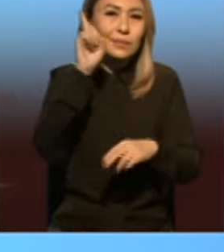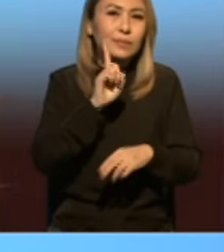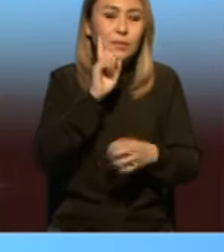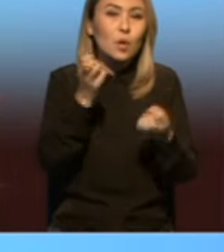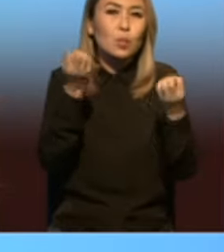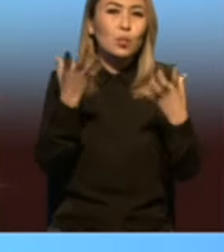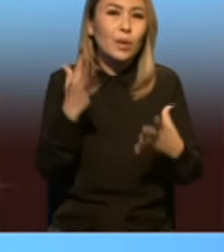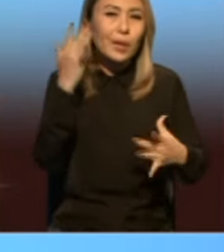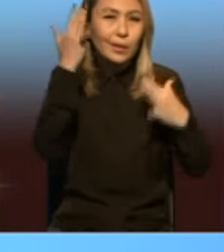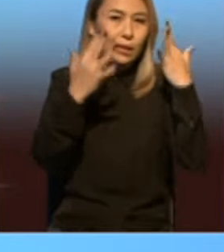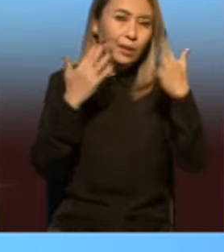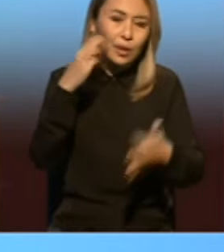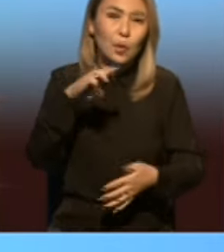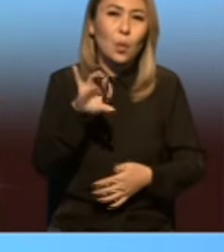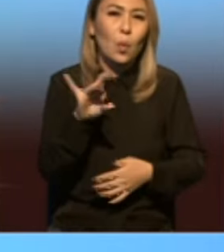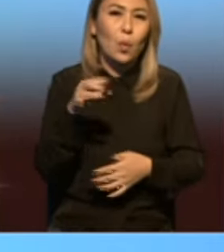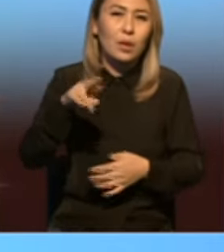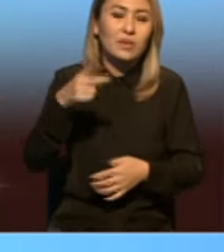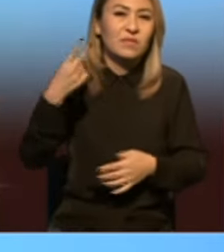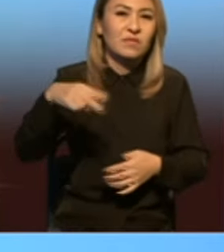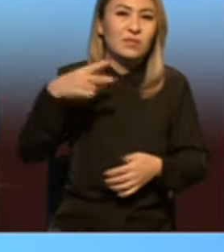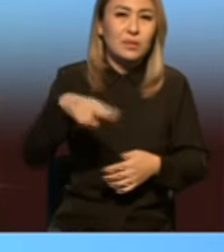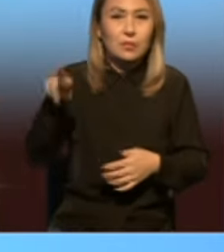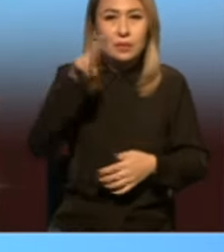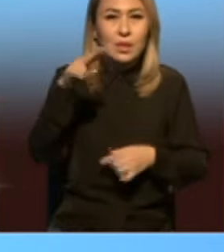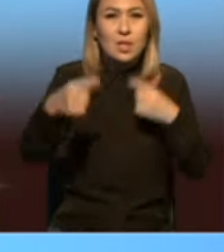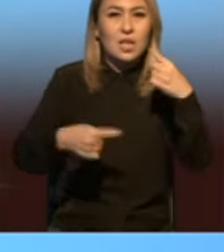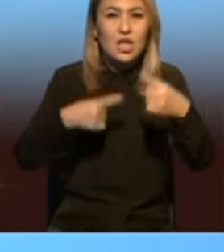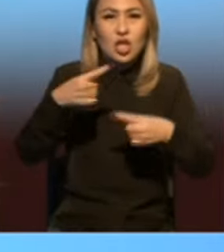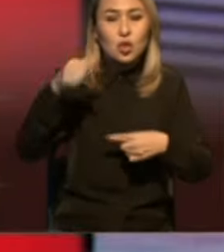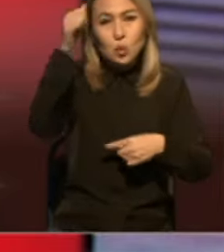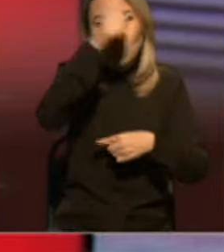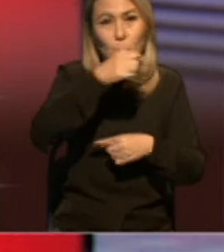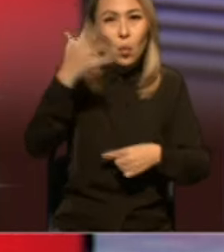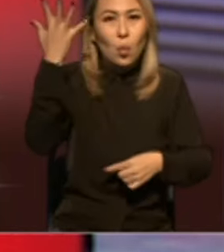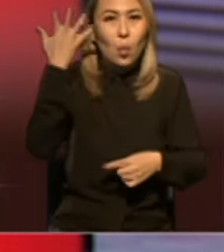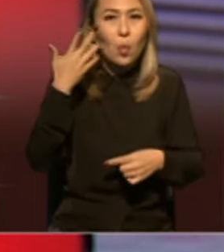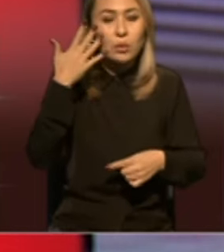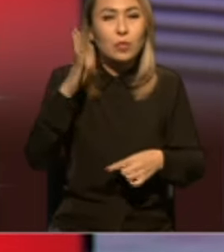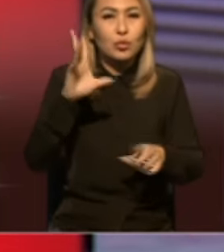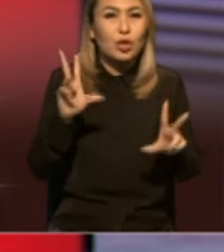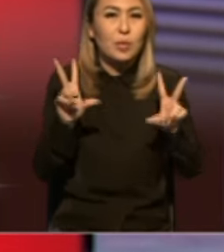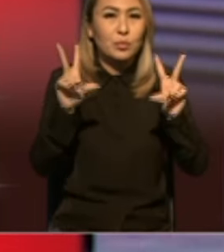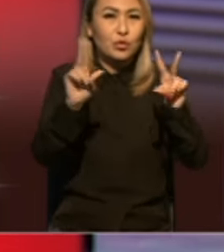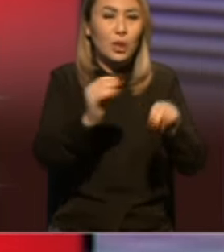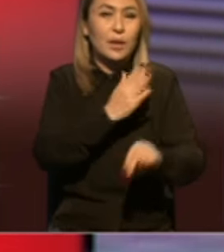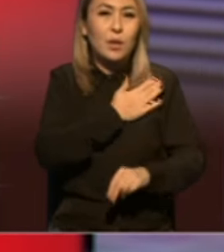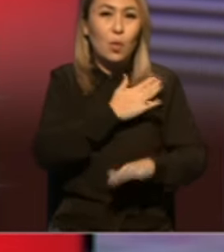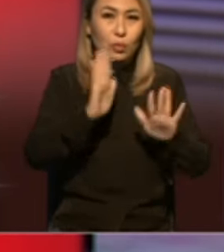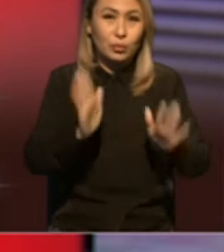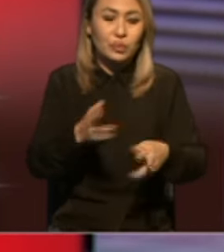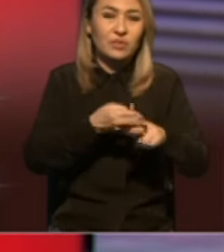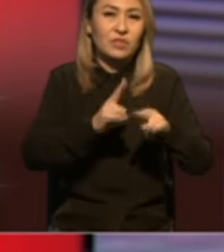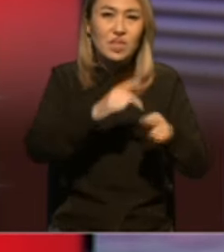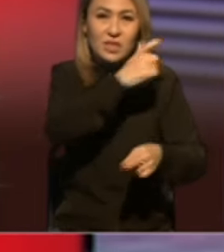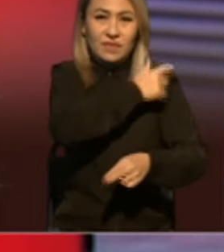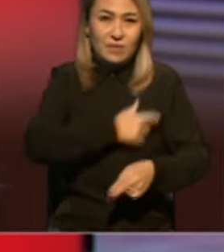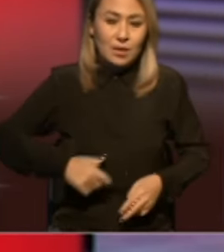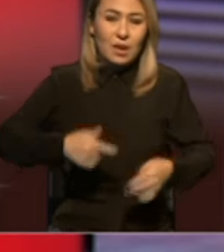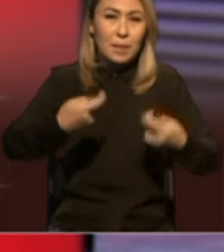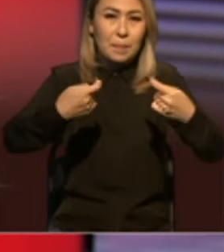болжам, теория тұрғысынан. Енді 20 қаңтар келесі жылы инаугурациядан кейін Трамп өзінің жұмысын